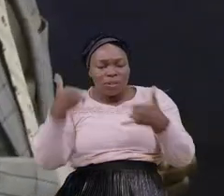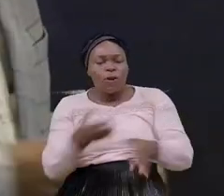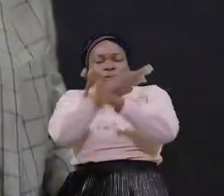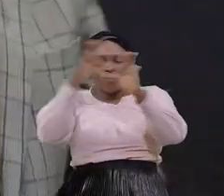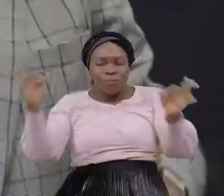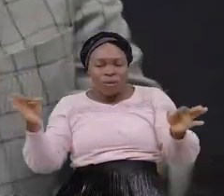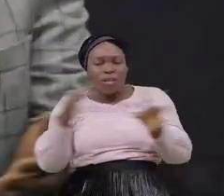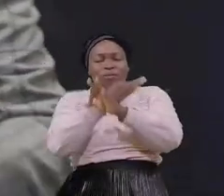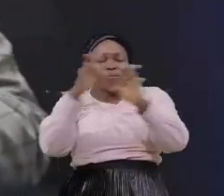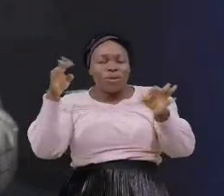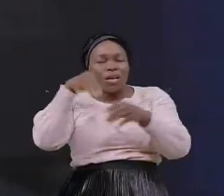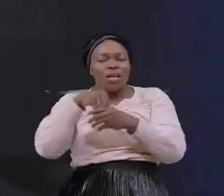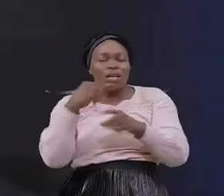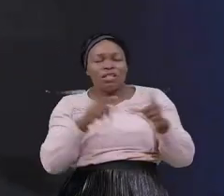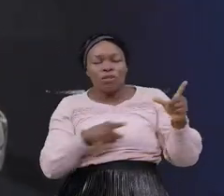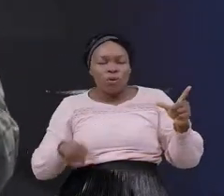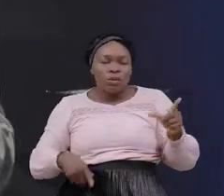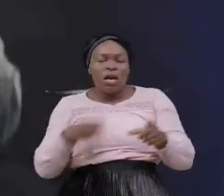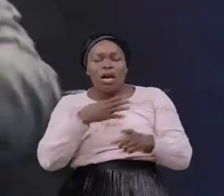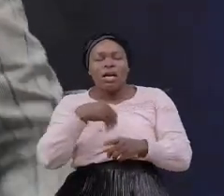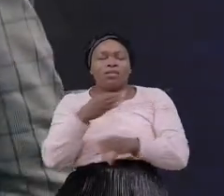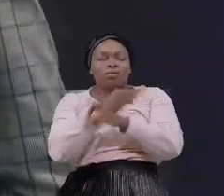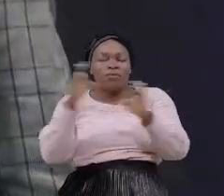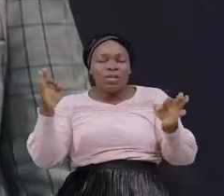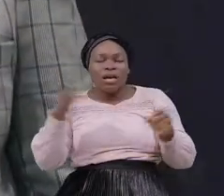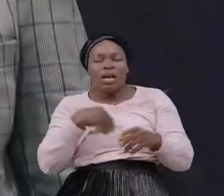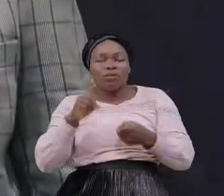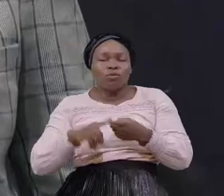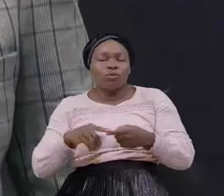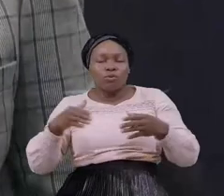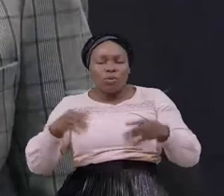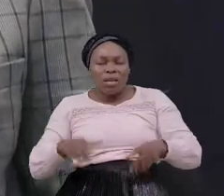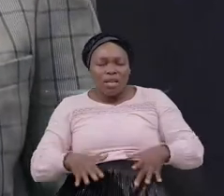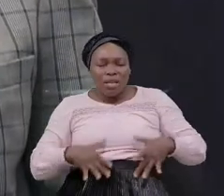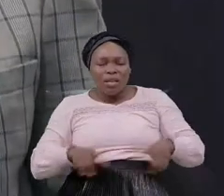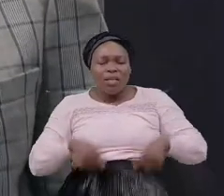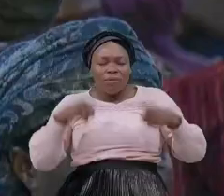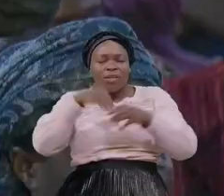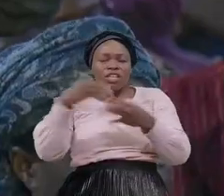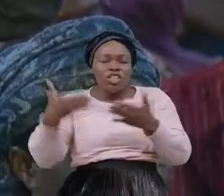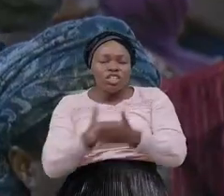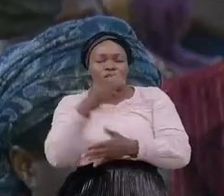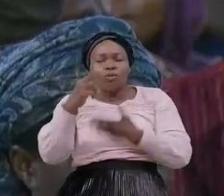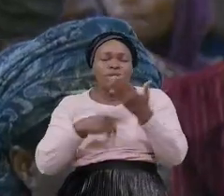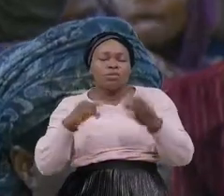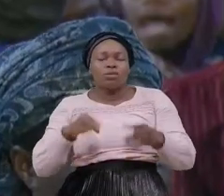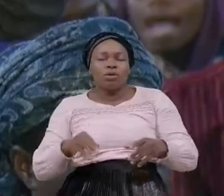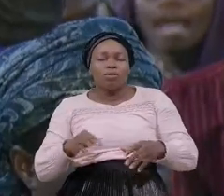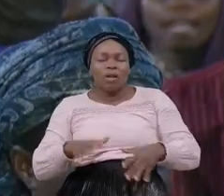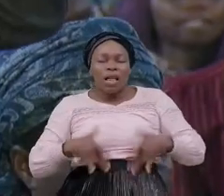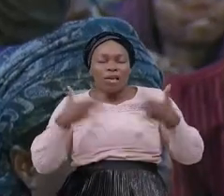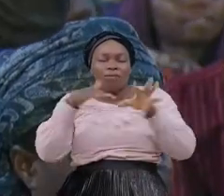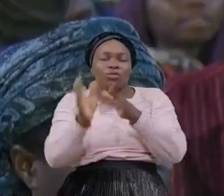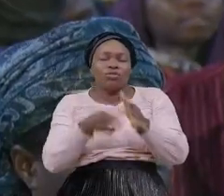Christ, libres dans le Seigneur et qu'ils vivent, mènent une nouveauté de vie au nom de